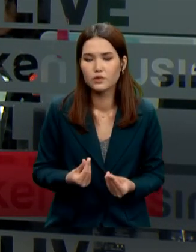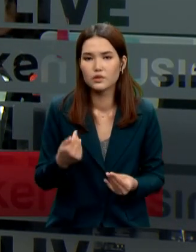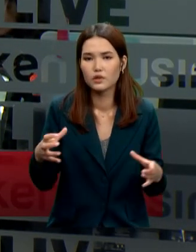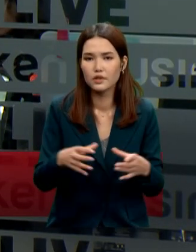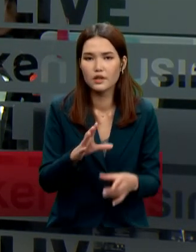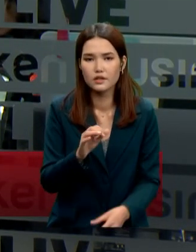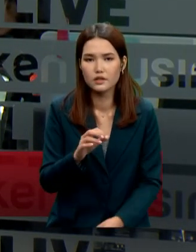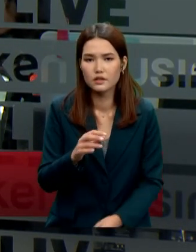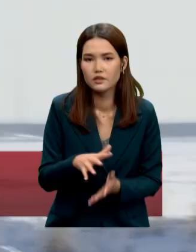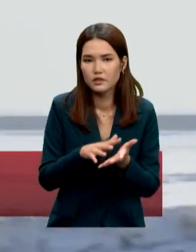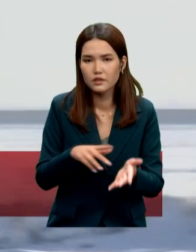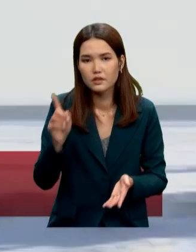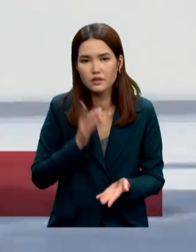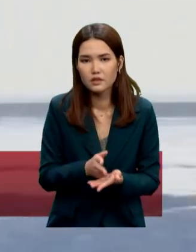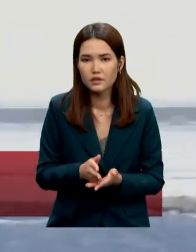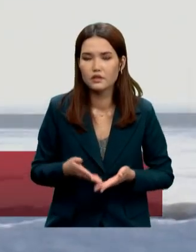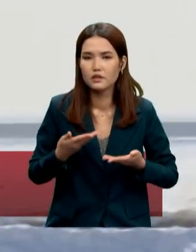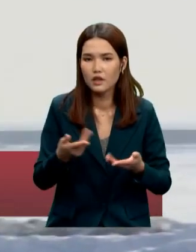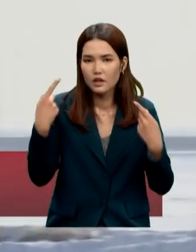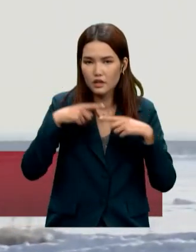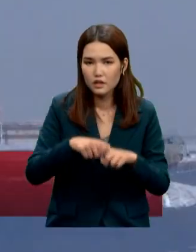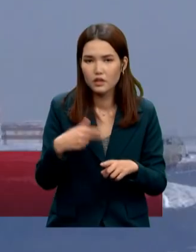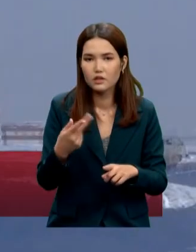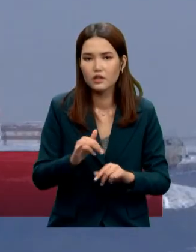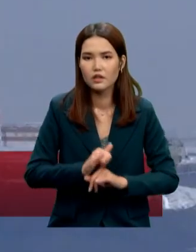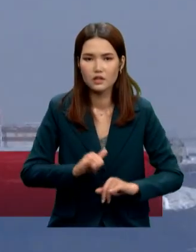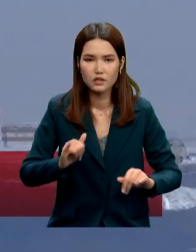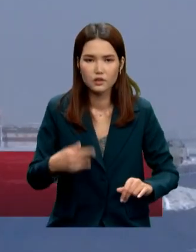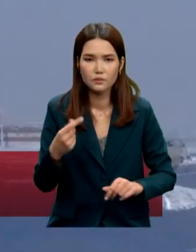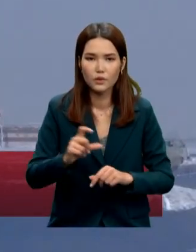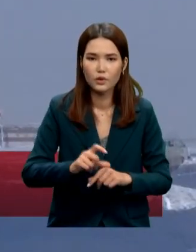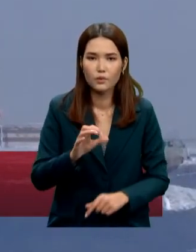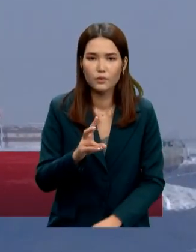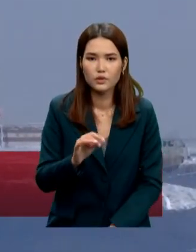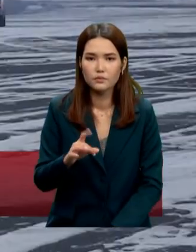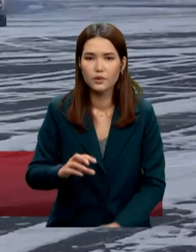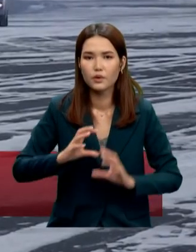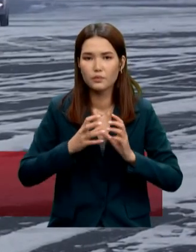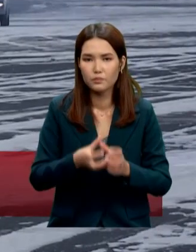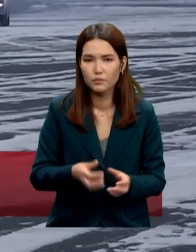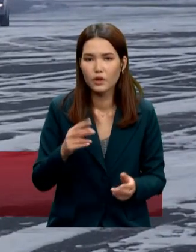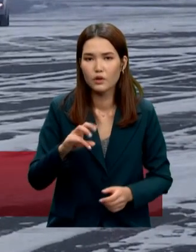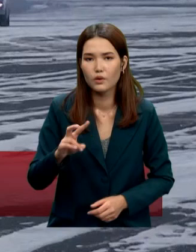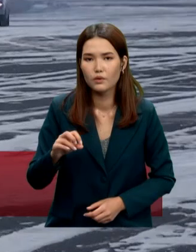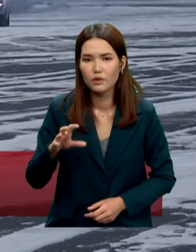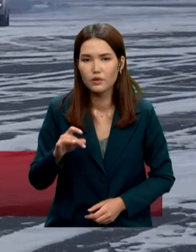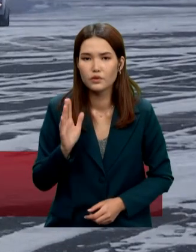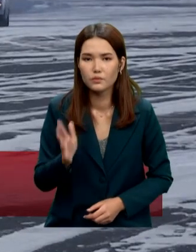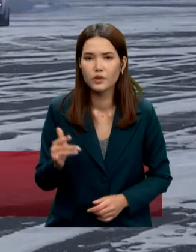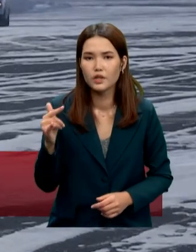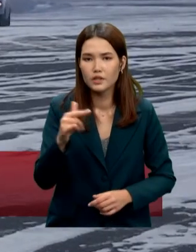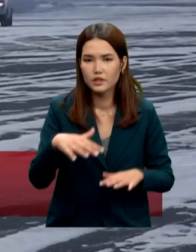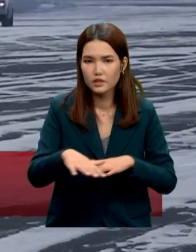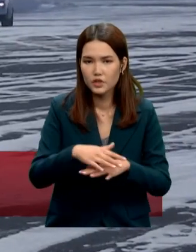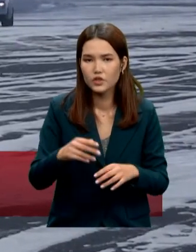в кулуарах Сената заявил министр индустрии и инфраструктурного развития. По словам Ускенбаева, международные лоукостеры будут